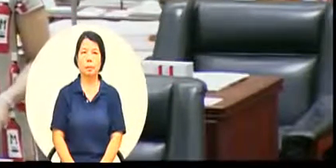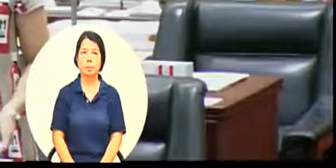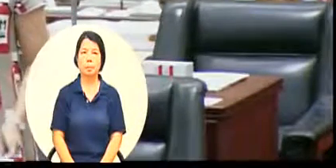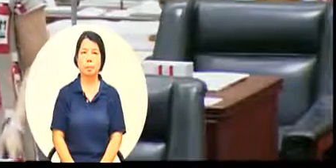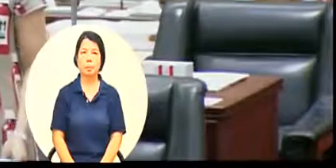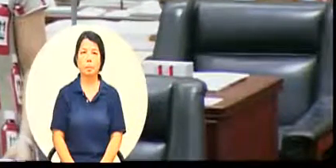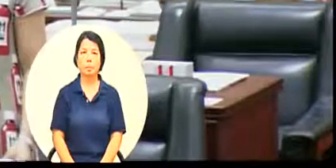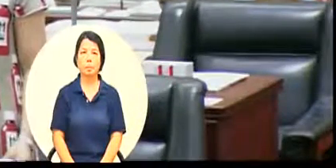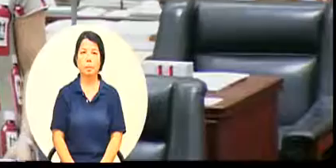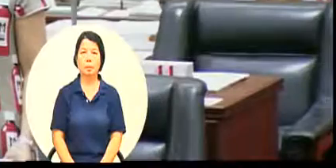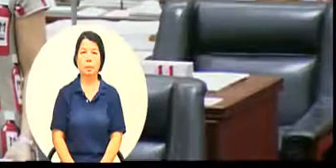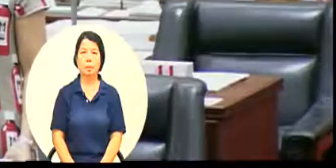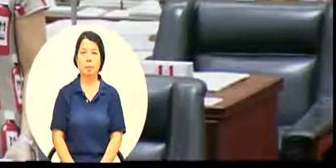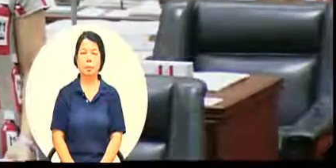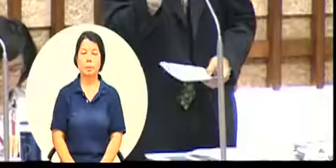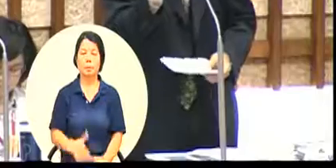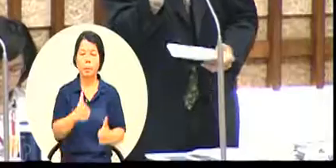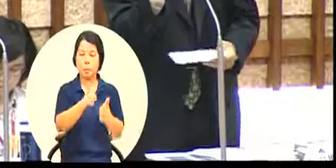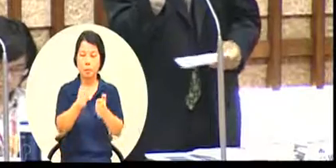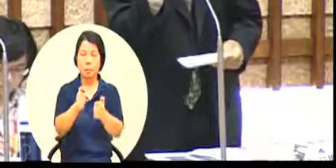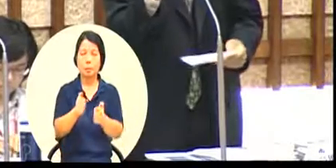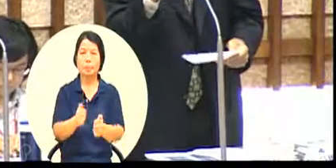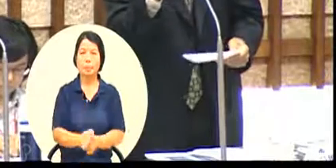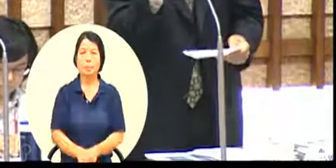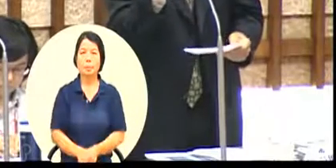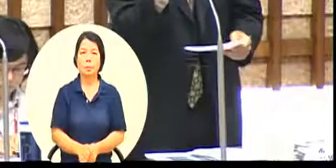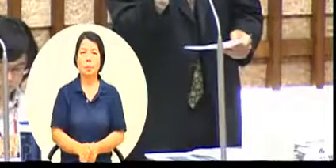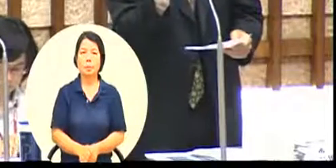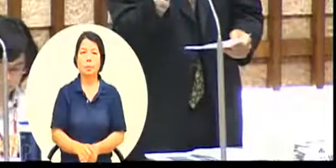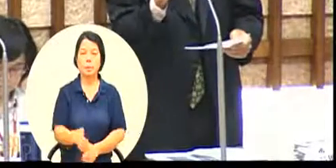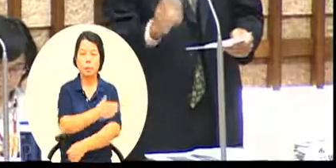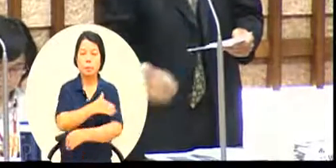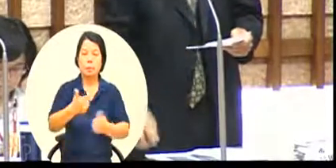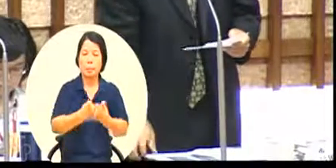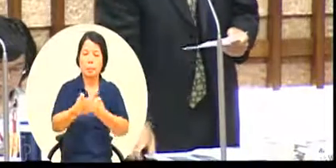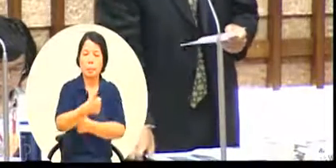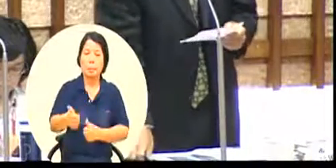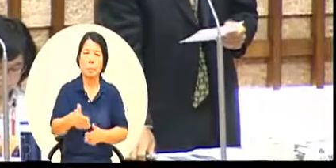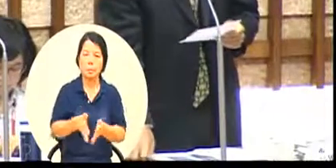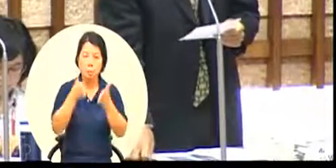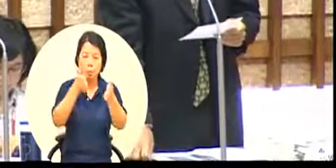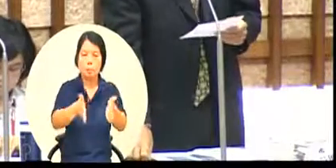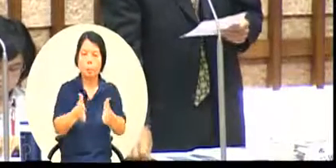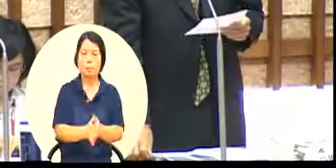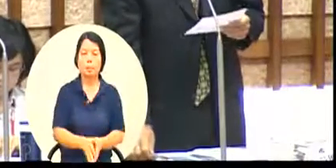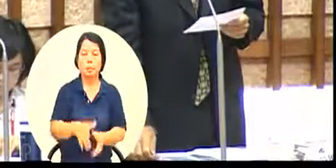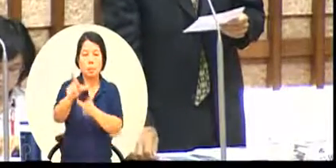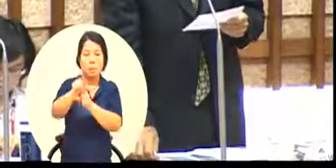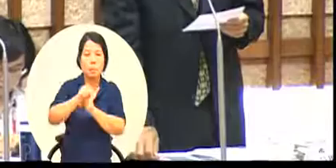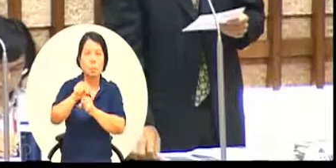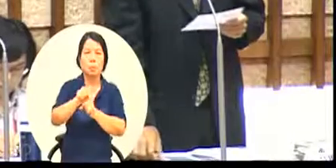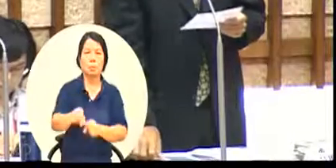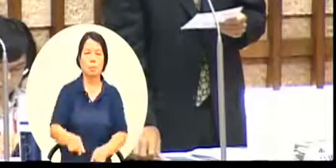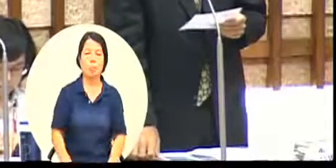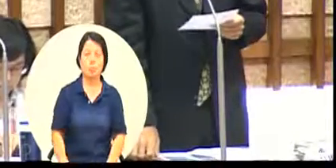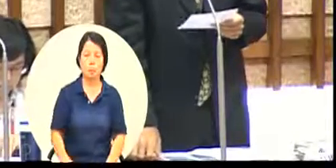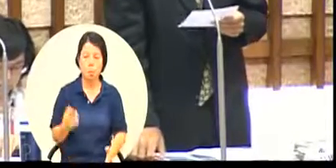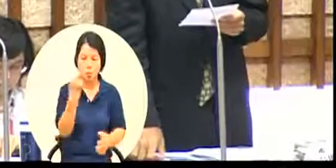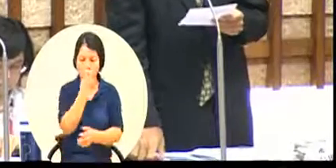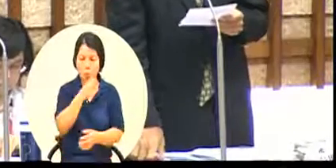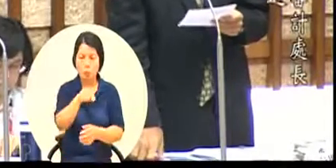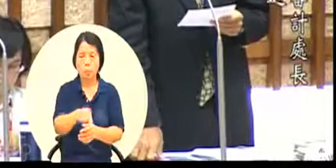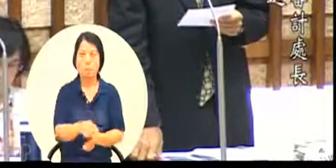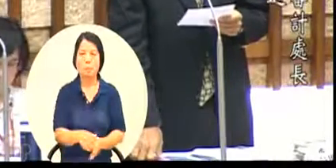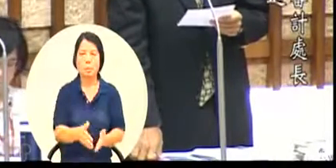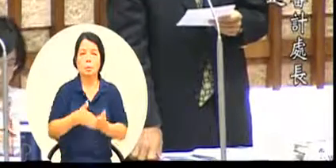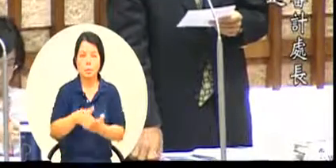那个，谢谢那个陈议员哦。大概我们这个地方就是说，依照那个我们查核的部分，大家根据